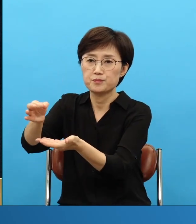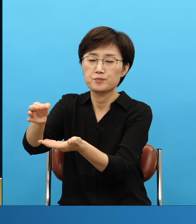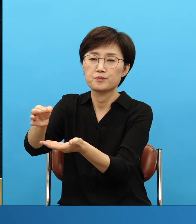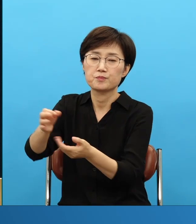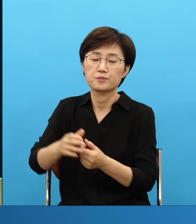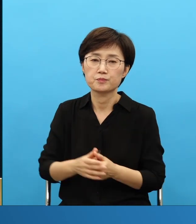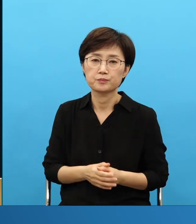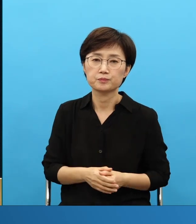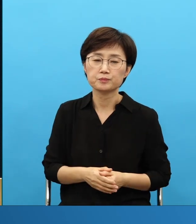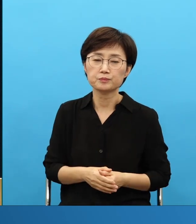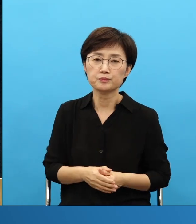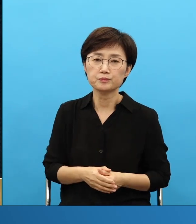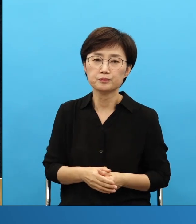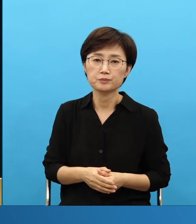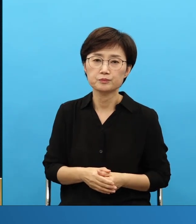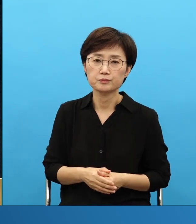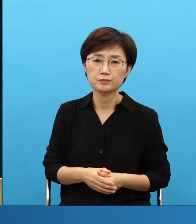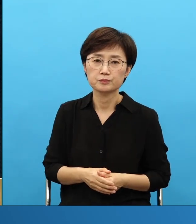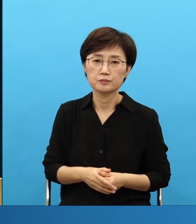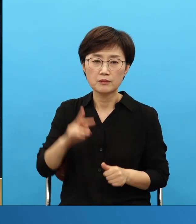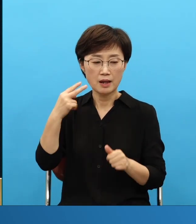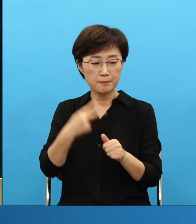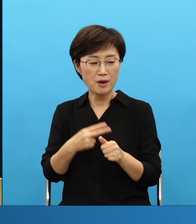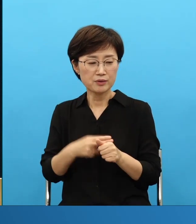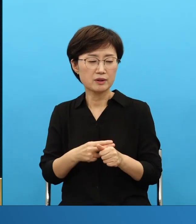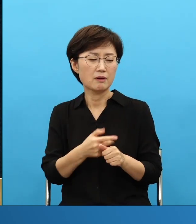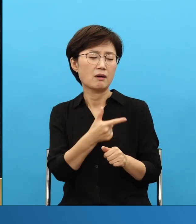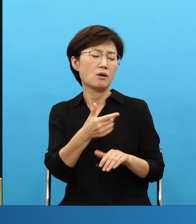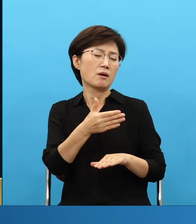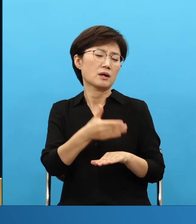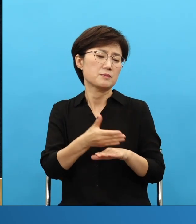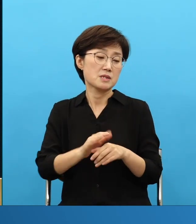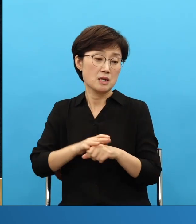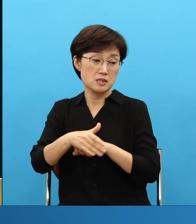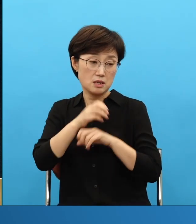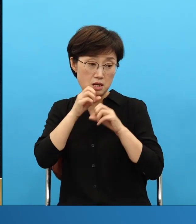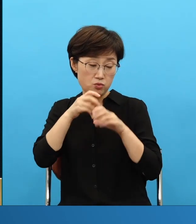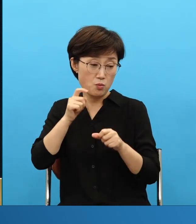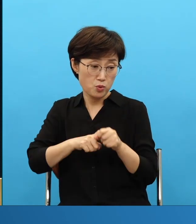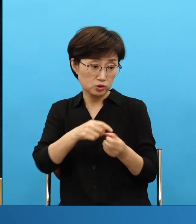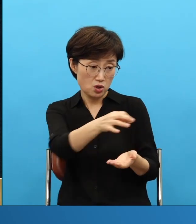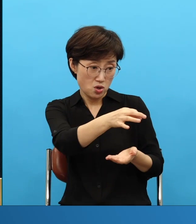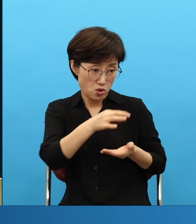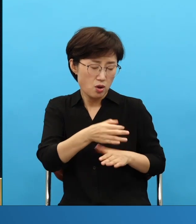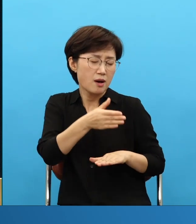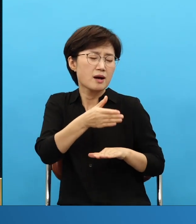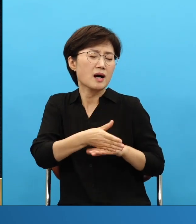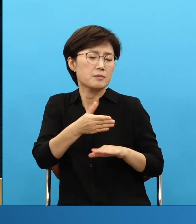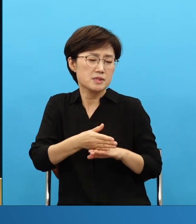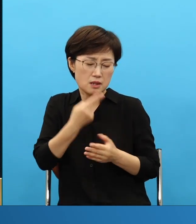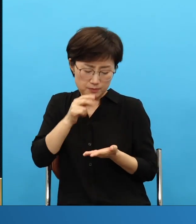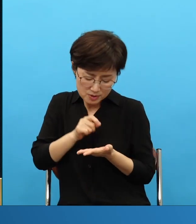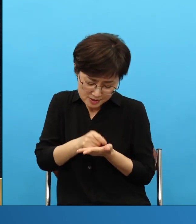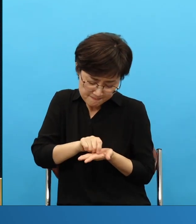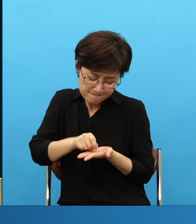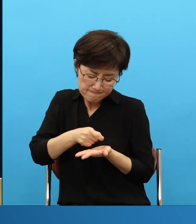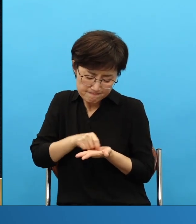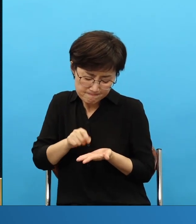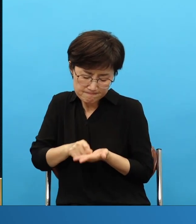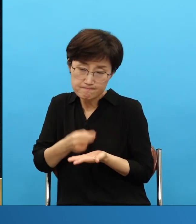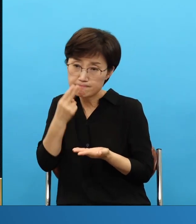In other words, they give their offering for it. 그래서 그거 감사하다는 겁니다. And he was grateful for that. 이 말하는데 바울은 오는데 막 모든 진리를 다